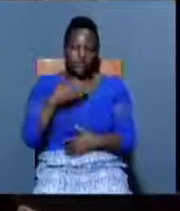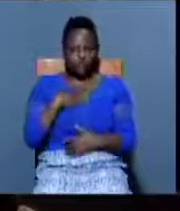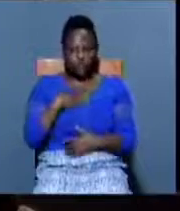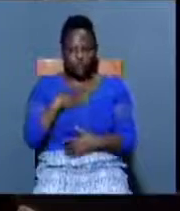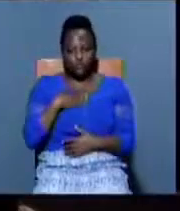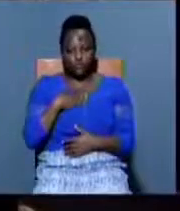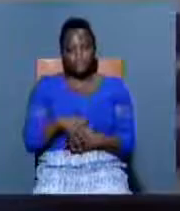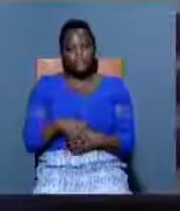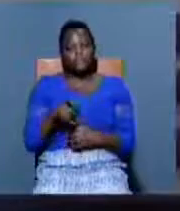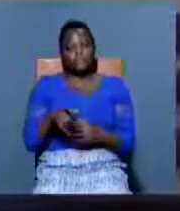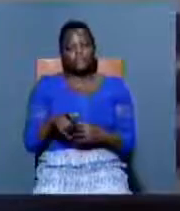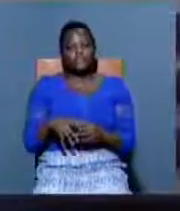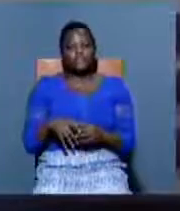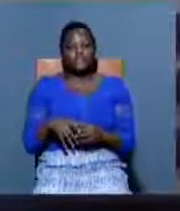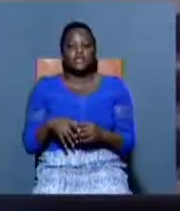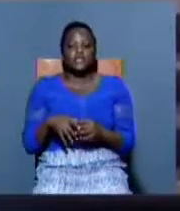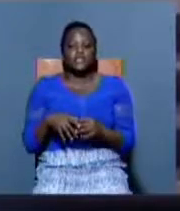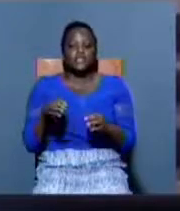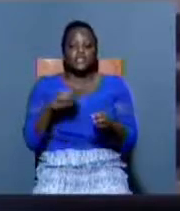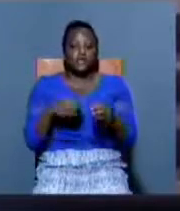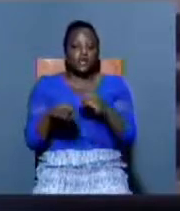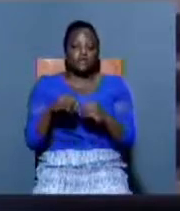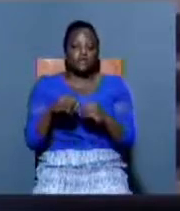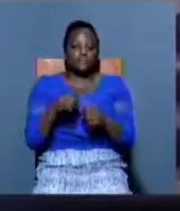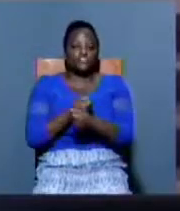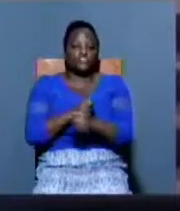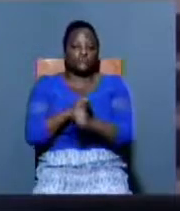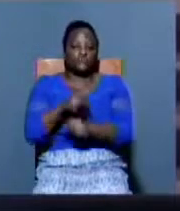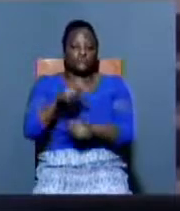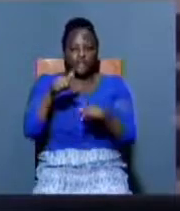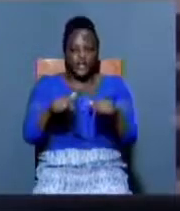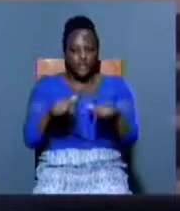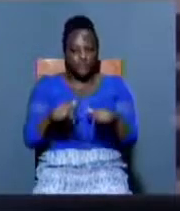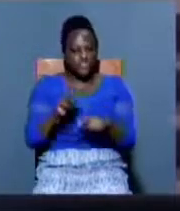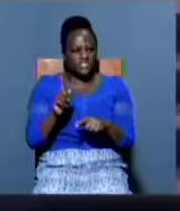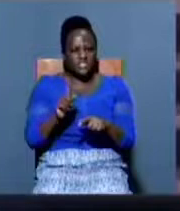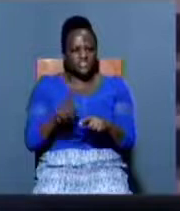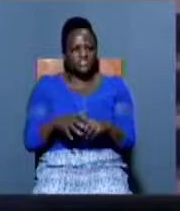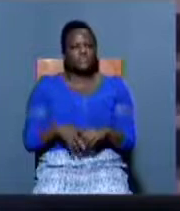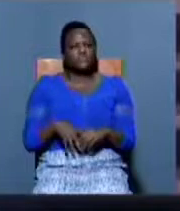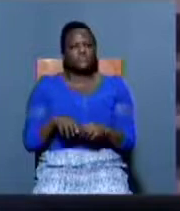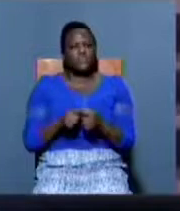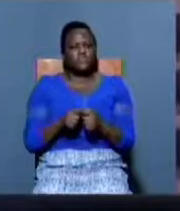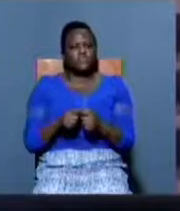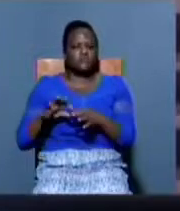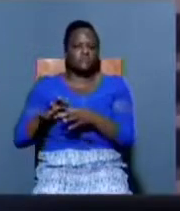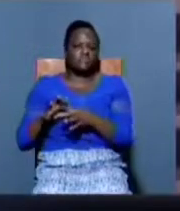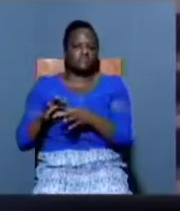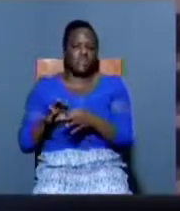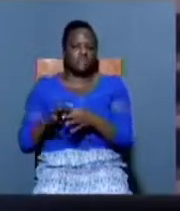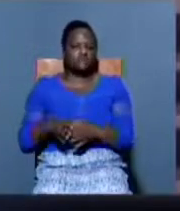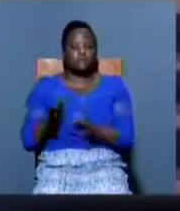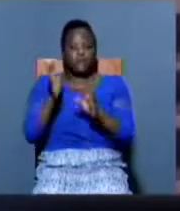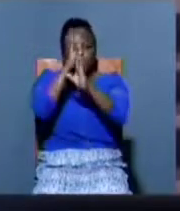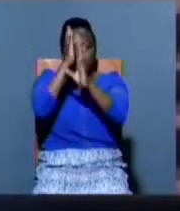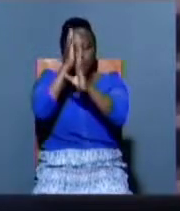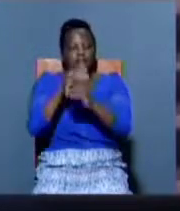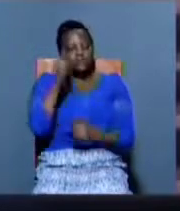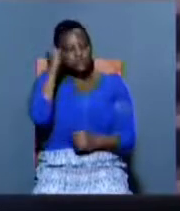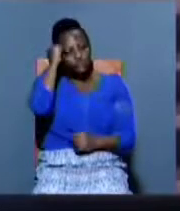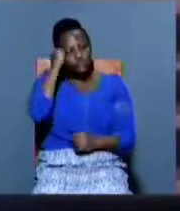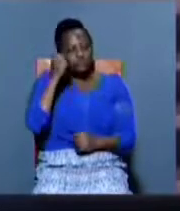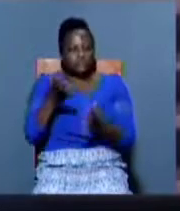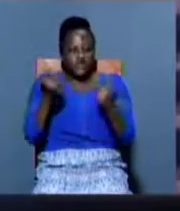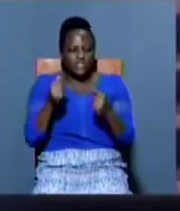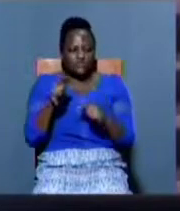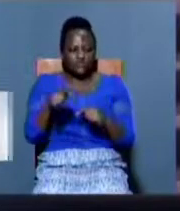leo duniani zisituharibie focus ya mahusiano, maana ni symptoms, ni dalili za kutukumbusha tunapotakwa tuwe.